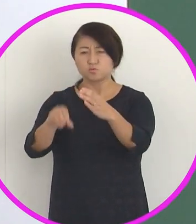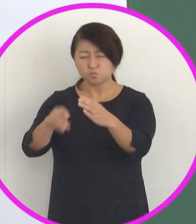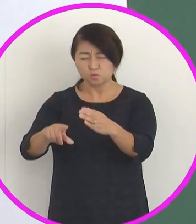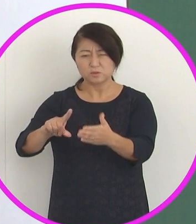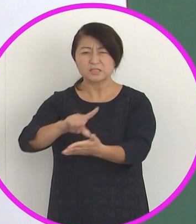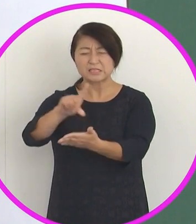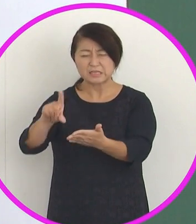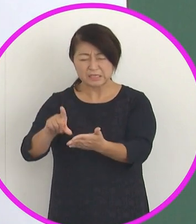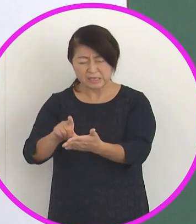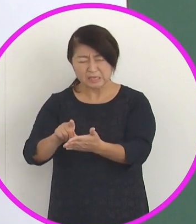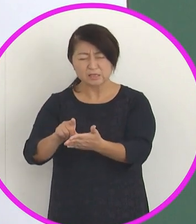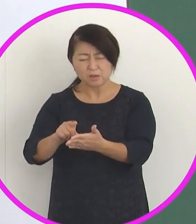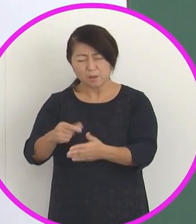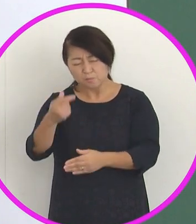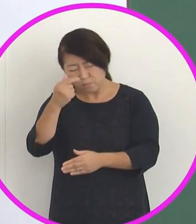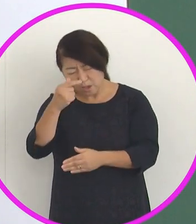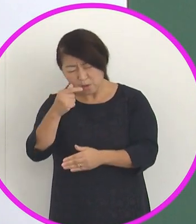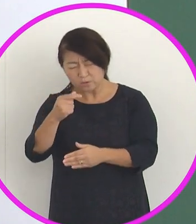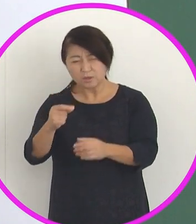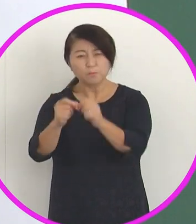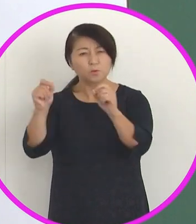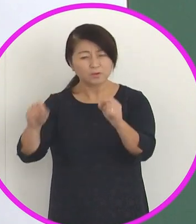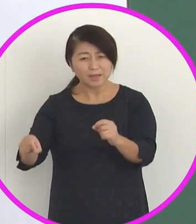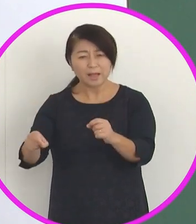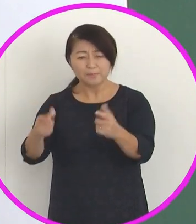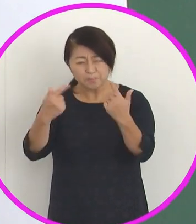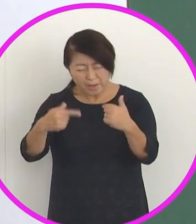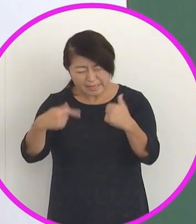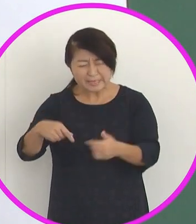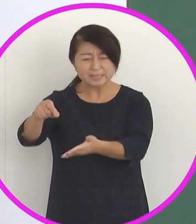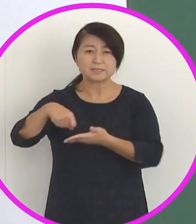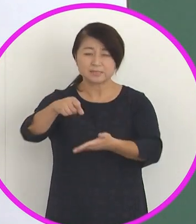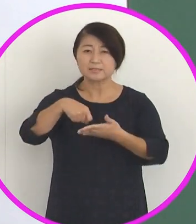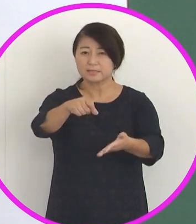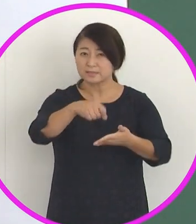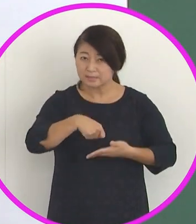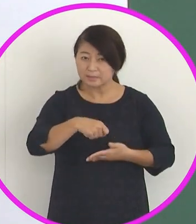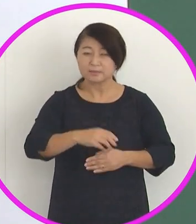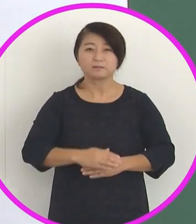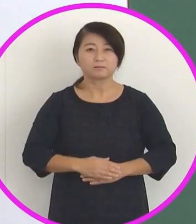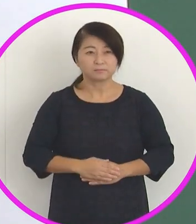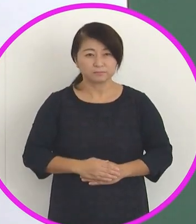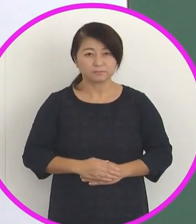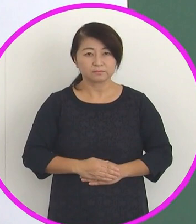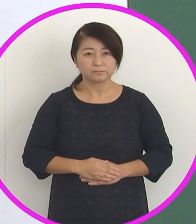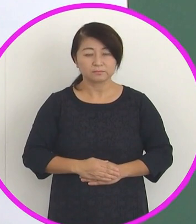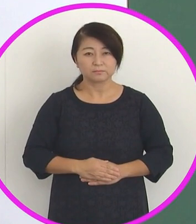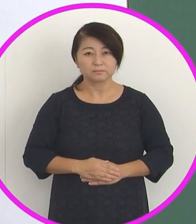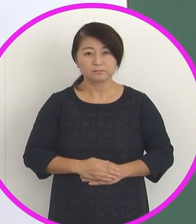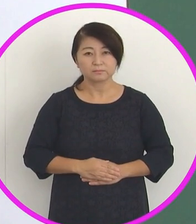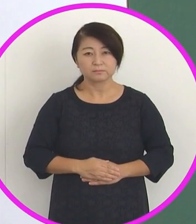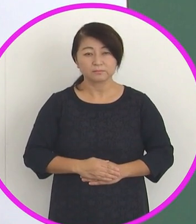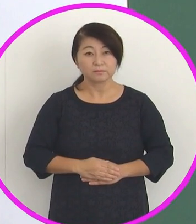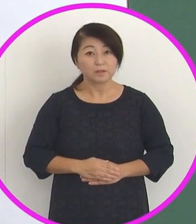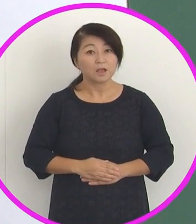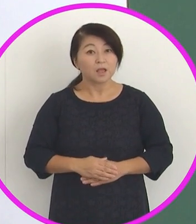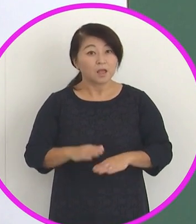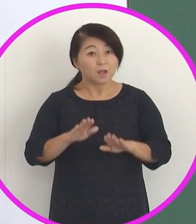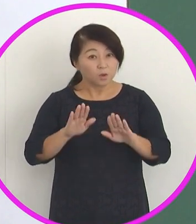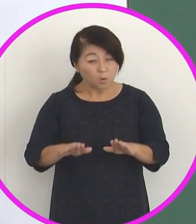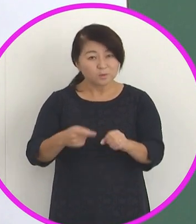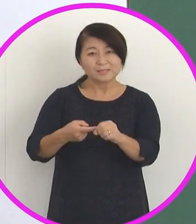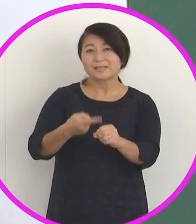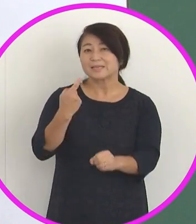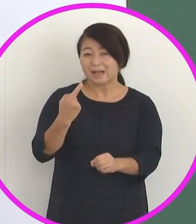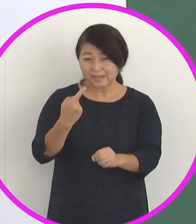らす人々が困ったりという相談が毎日寄せられています。この写真展を通じて、今一度ペットと